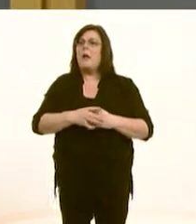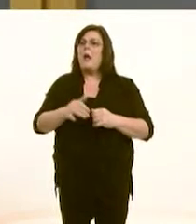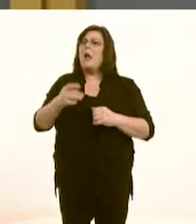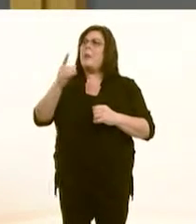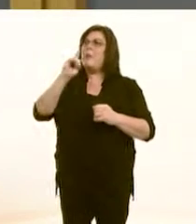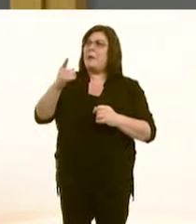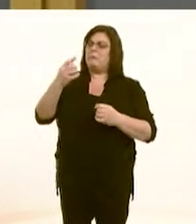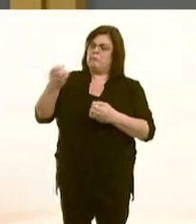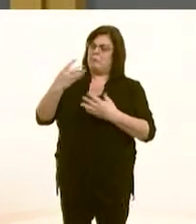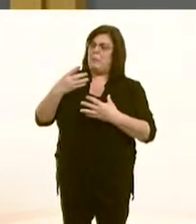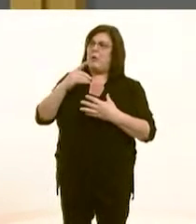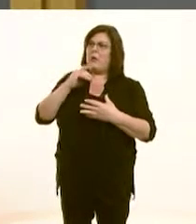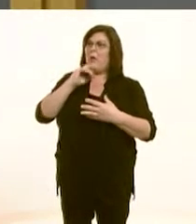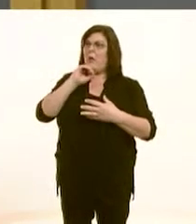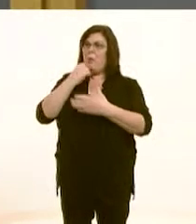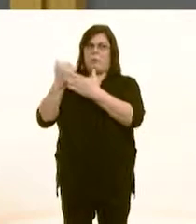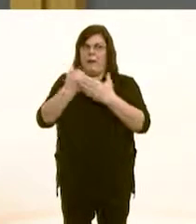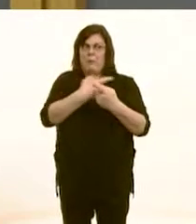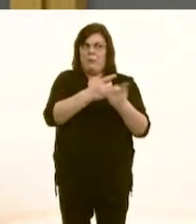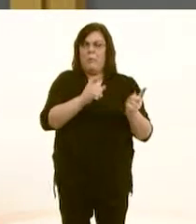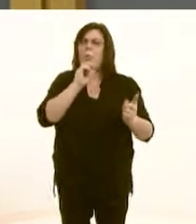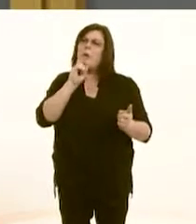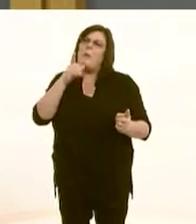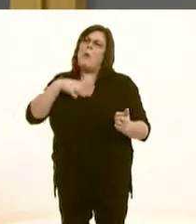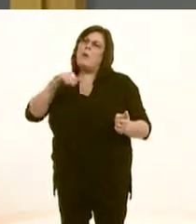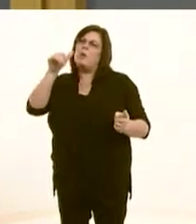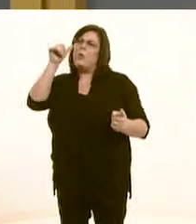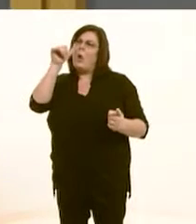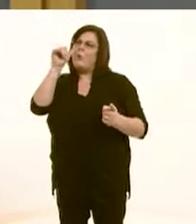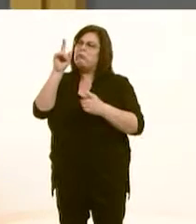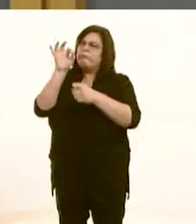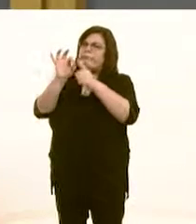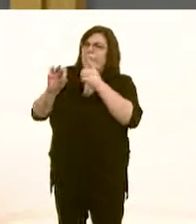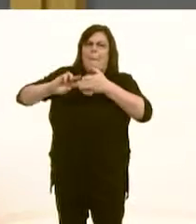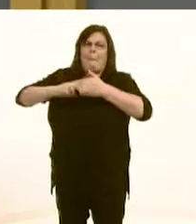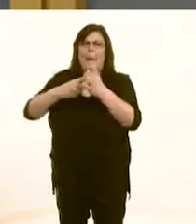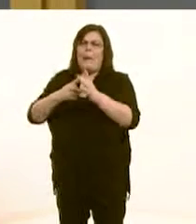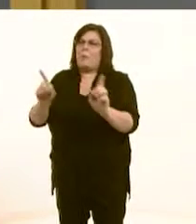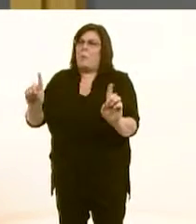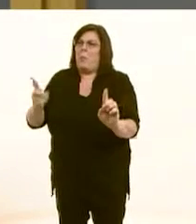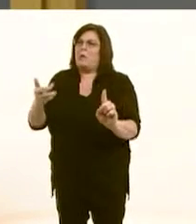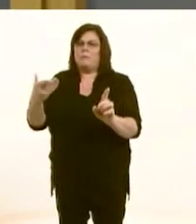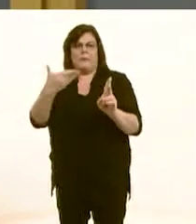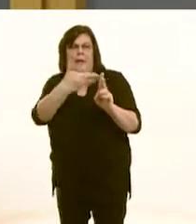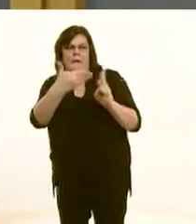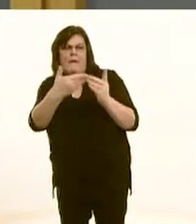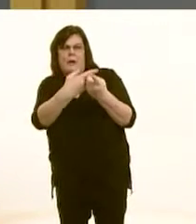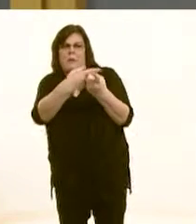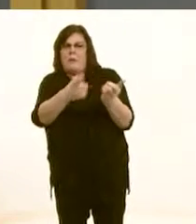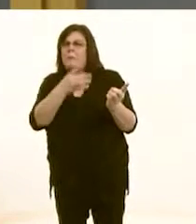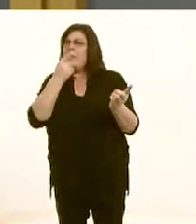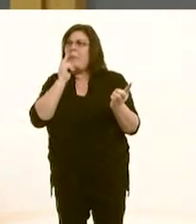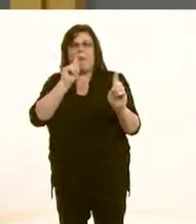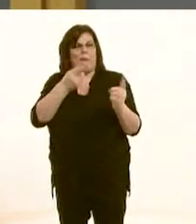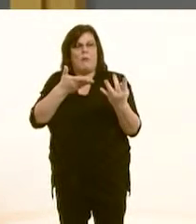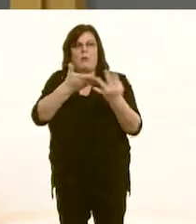sicrwydd I ni ynglyn â be yn union sy'n yn, neu wedi bod yn digwydd I adnabod y llefydd hynny, fe bod neb yn gorfod aros tan ddiwedd